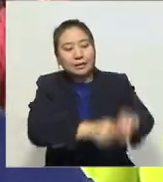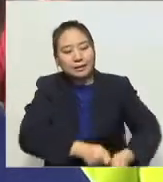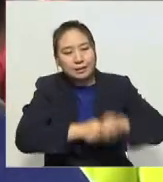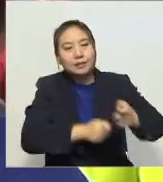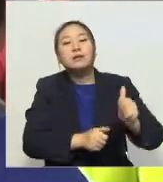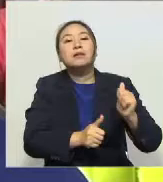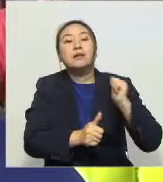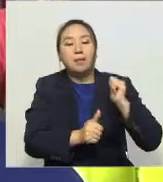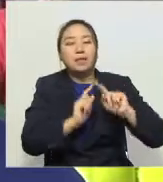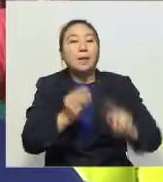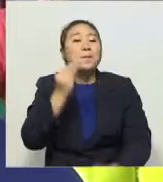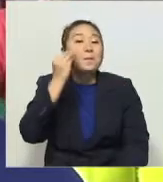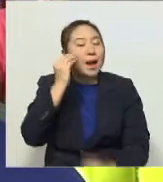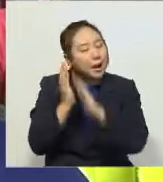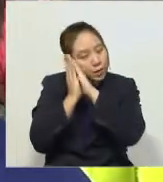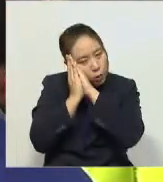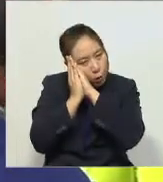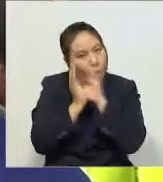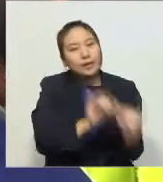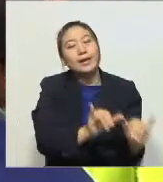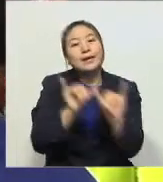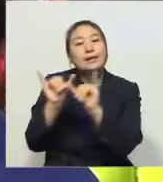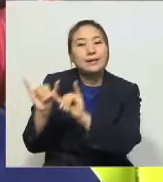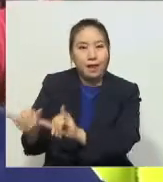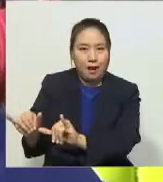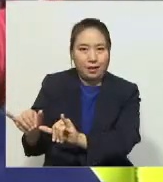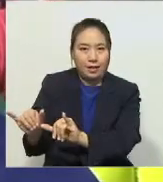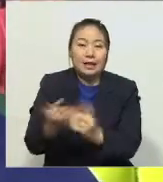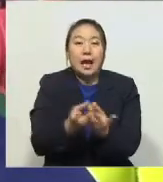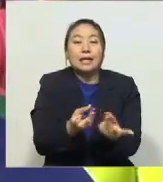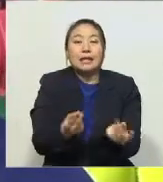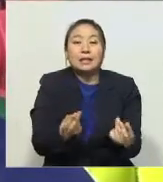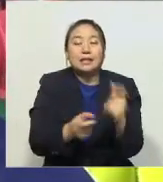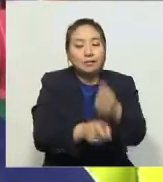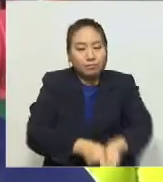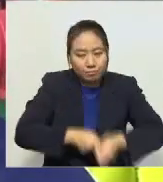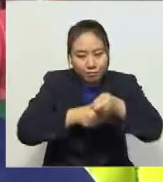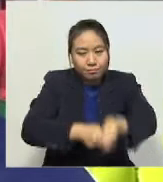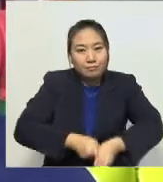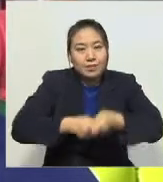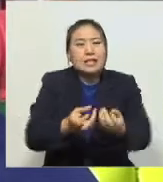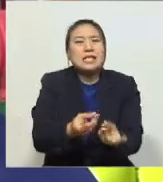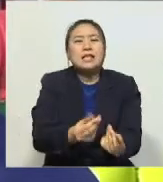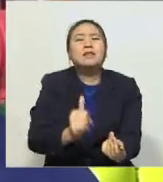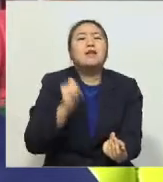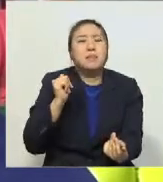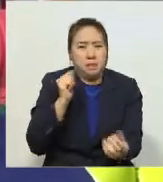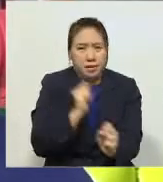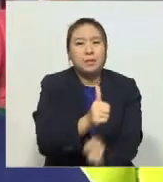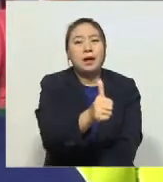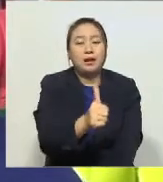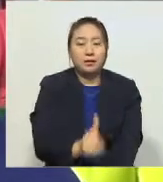ายที่พักอาศัยเท่านั้นย้ายหมู่บ้านเนาะที่ทำกินทำการเกษตรก็กลับไปทำที่เดิมได้นะ